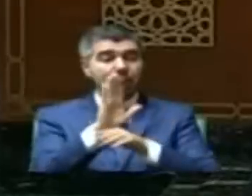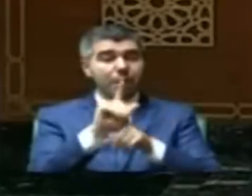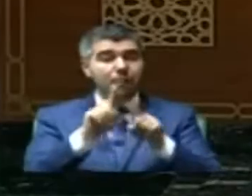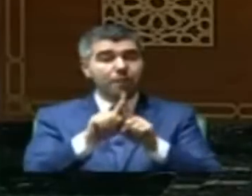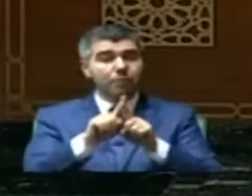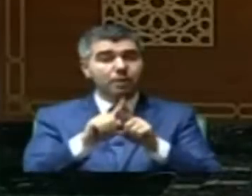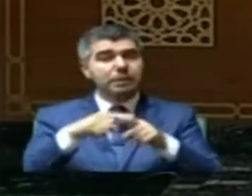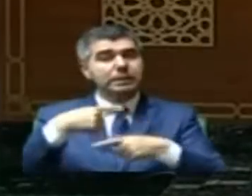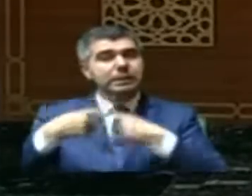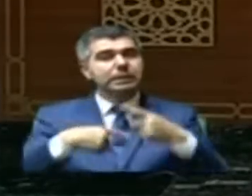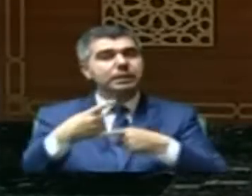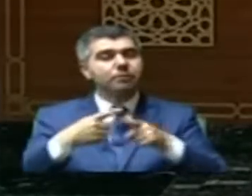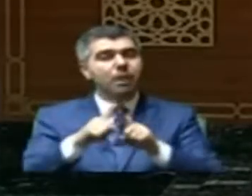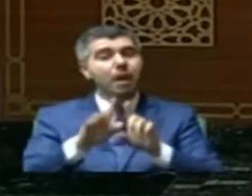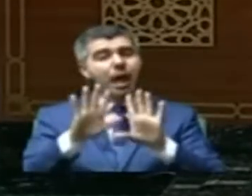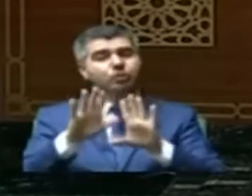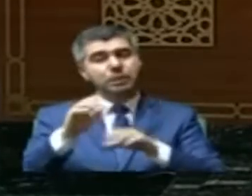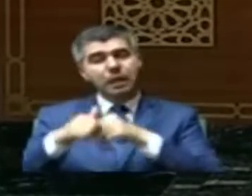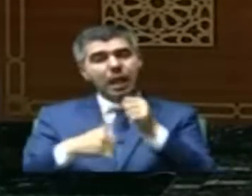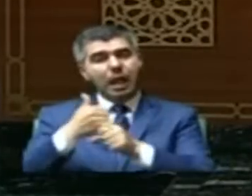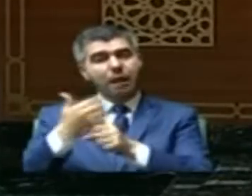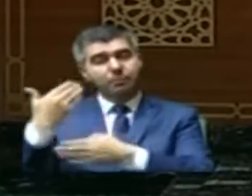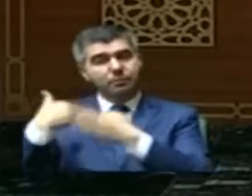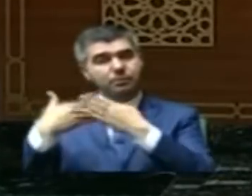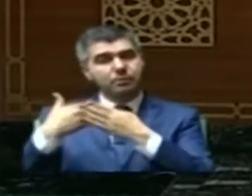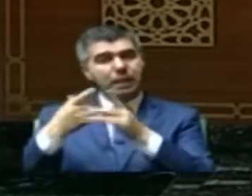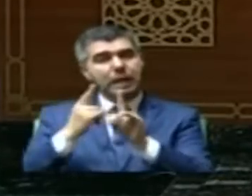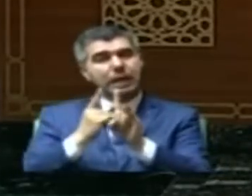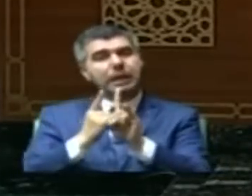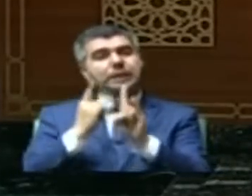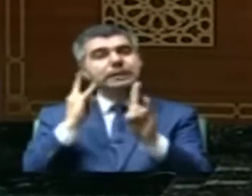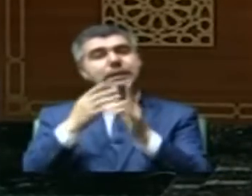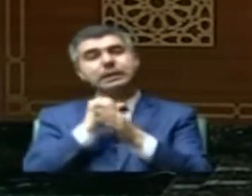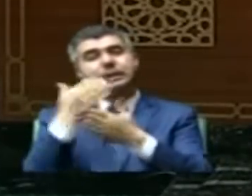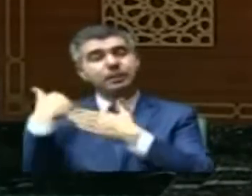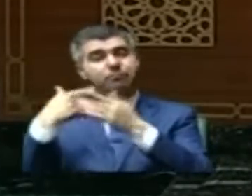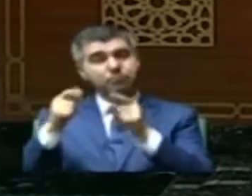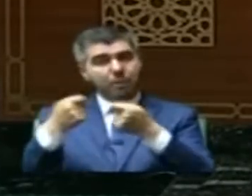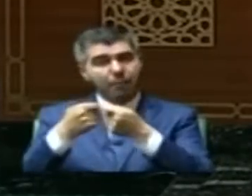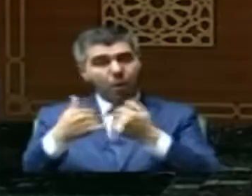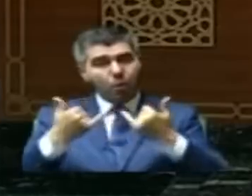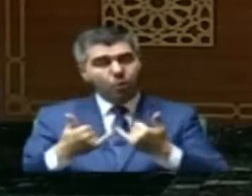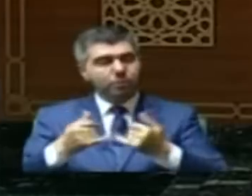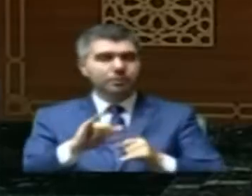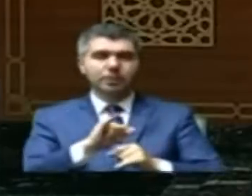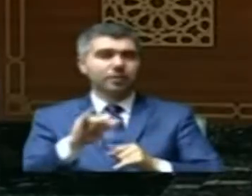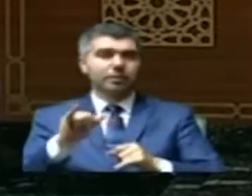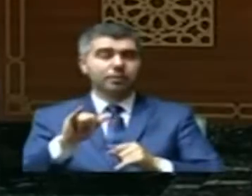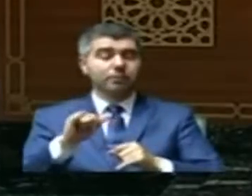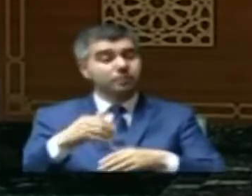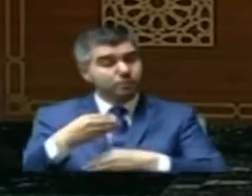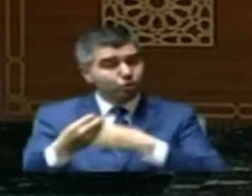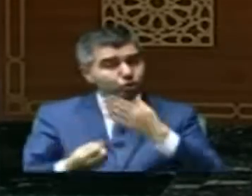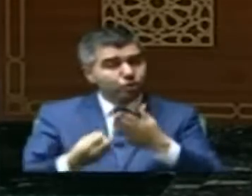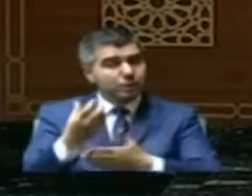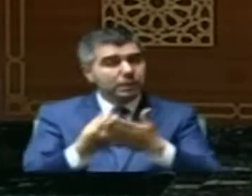جامده بمعنى ذاكشي اللي عندنا هذ سنين باقي عندنا الانشي عندنا في الالقائيه 10 سنوات على المستوى الدولي اليوم تطور